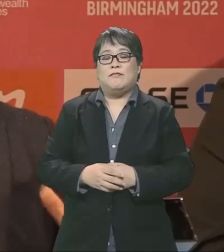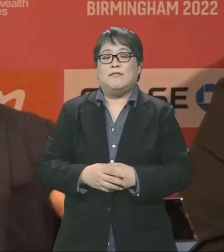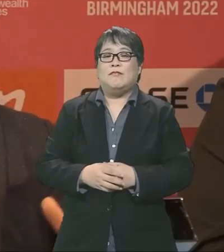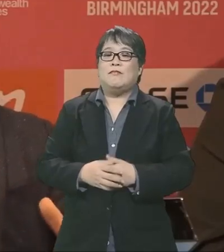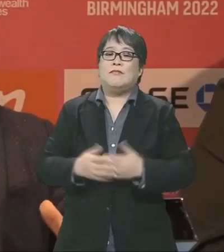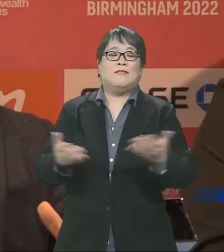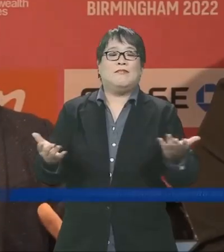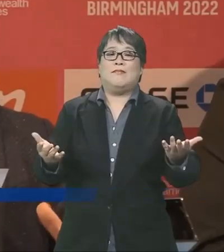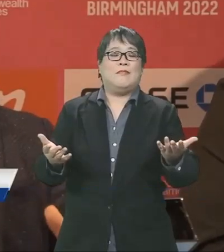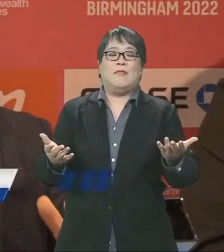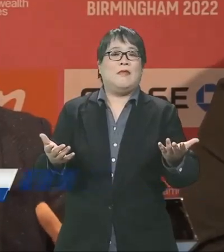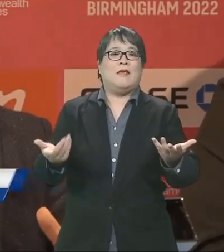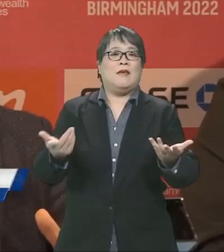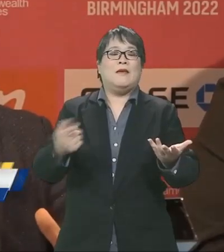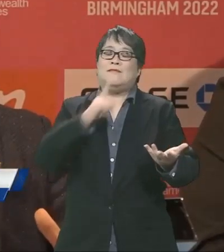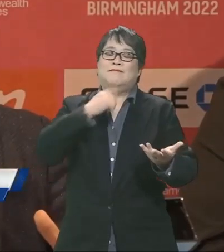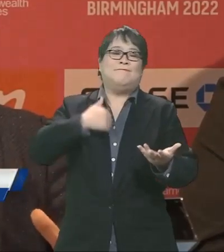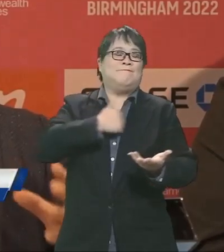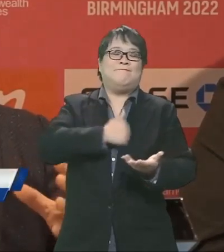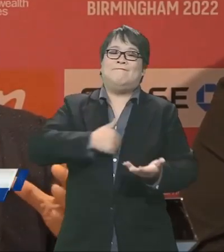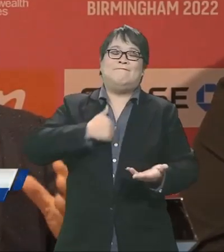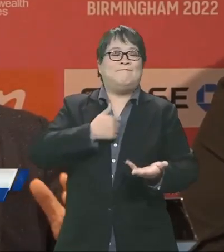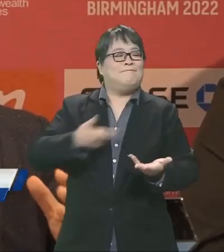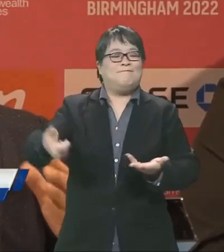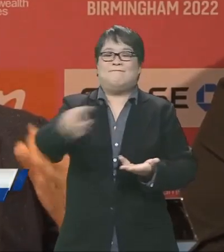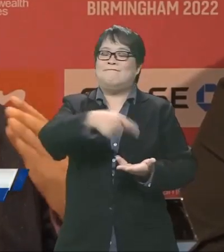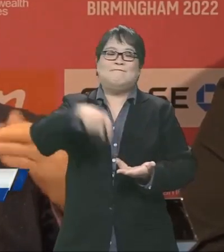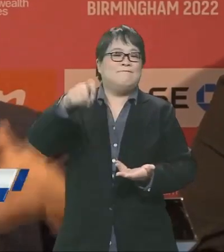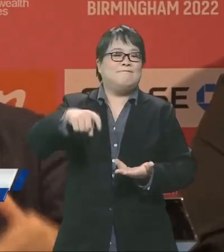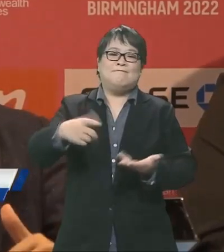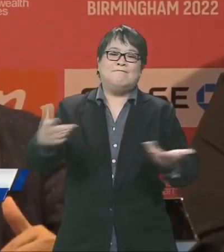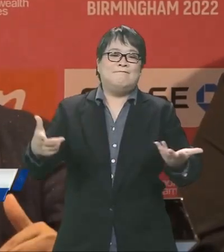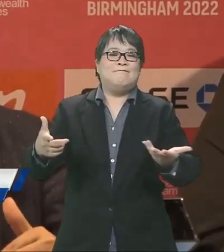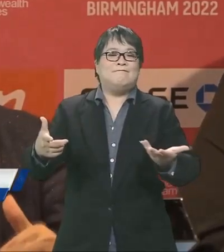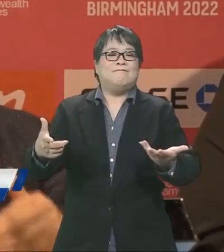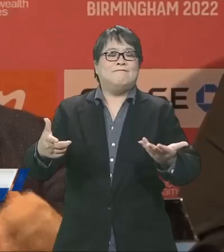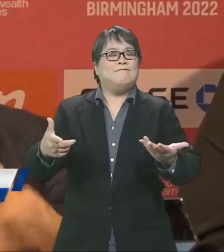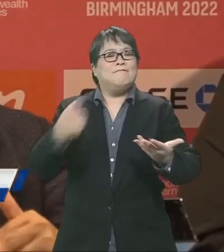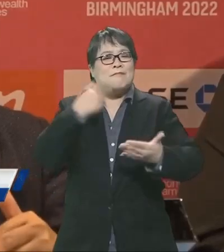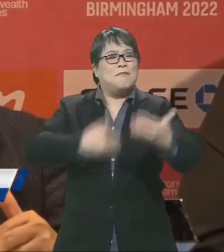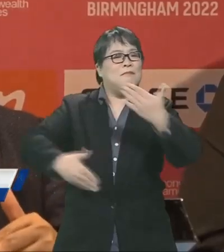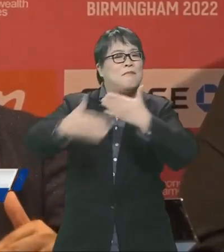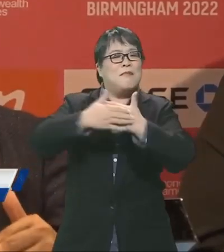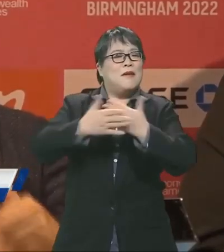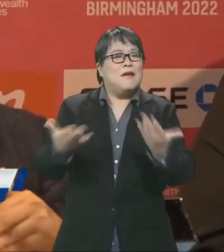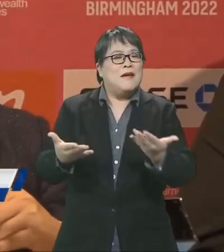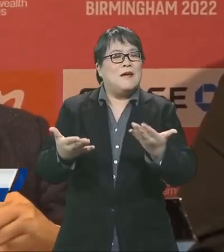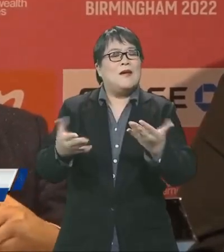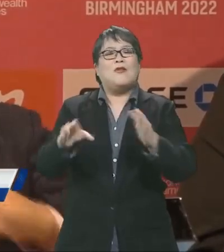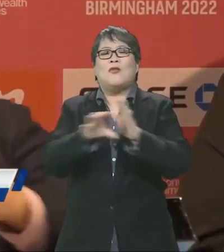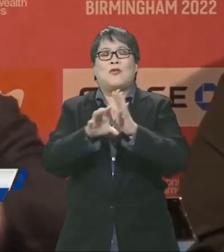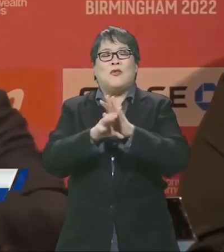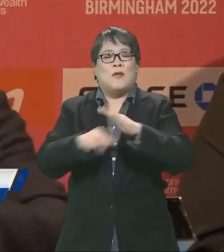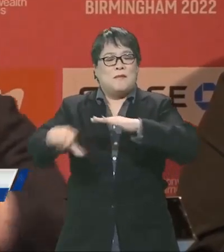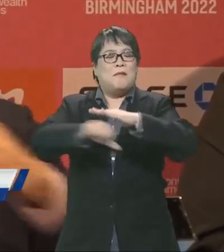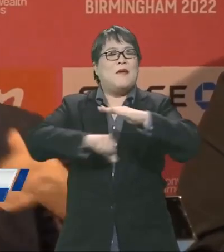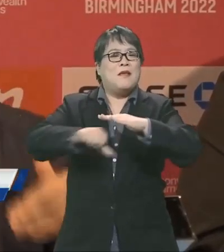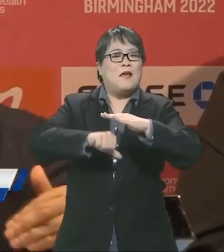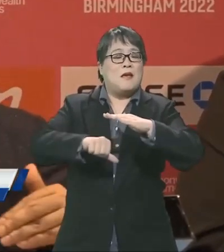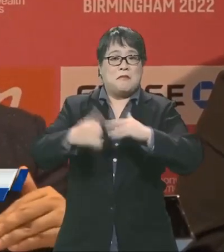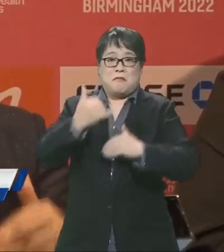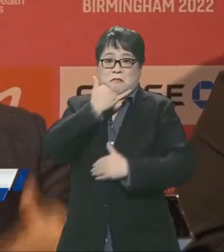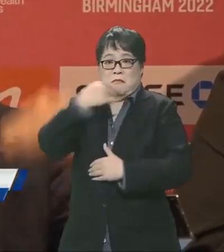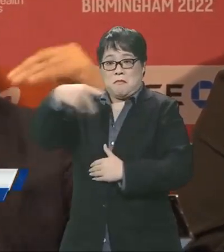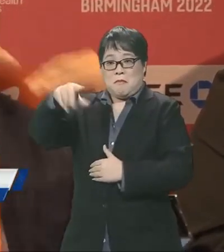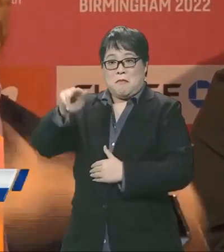present is not felt. Sorry to say. So you need to come go down balik pada diving. Mungkin kita tak boleh salahkan pandai lelah